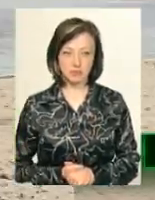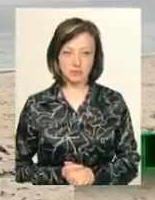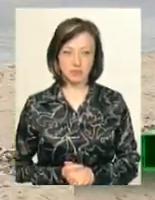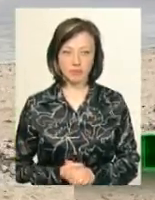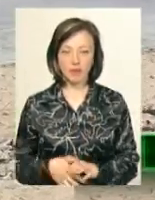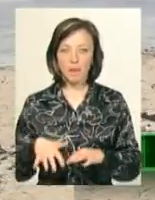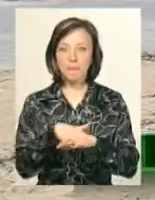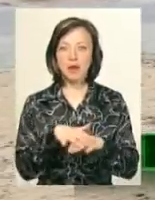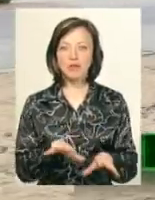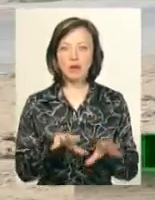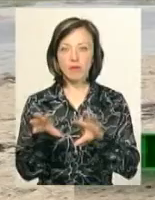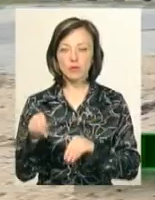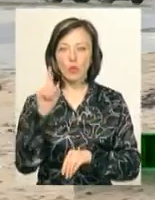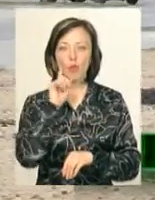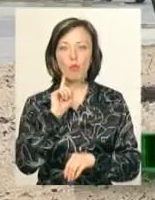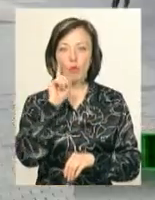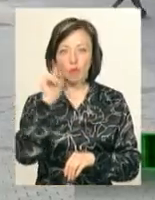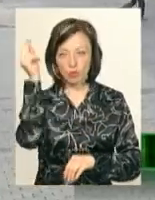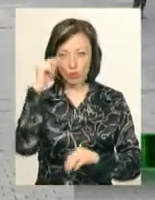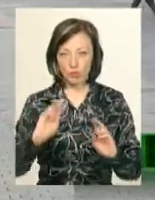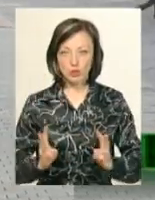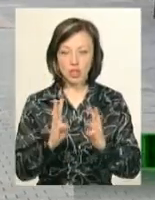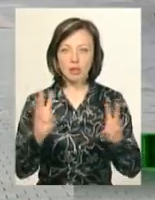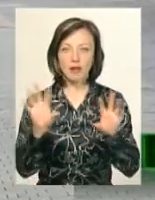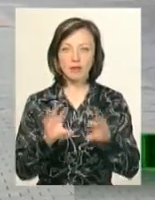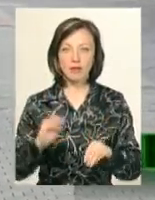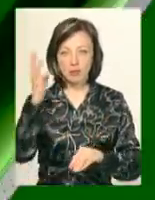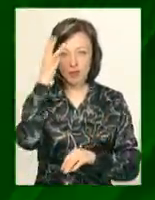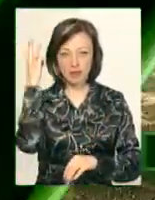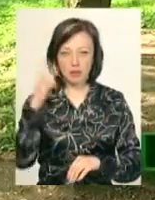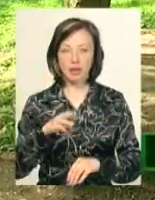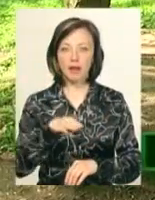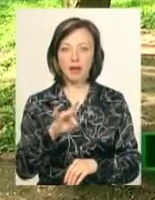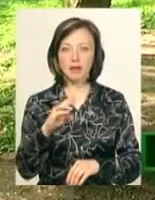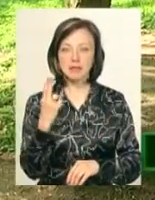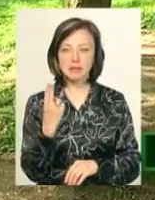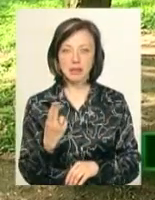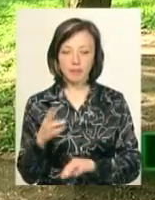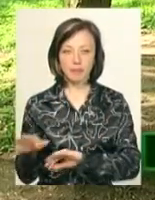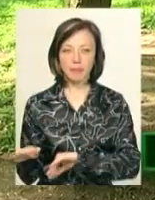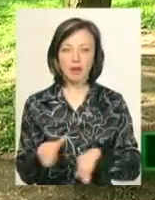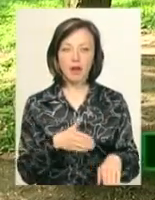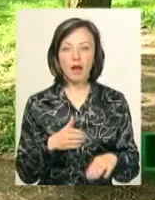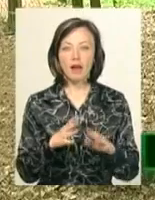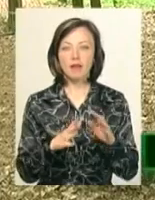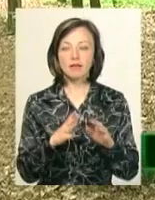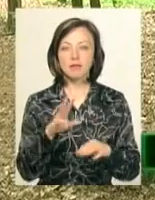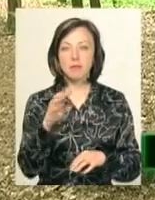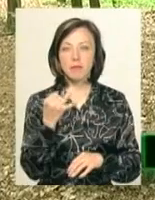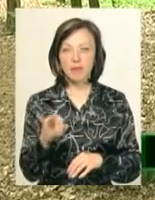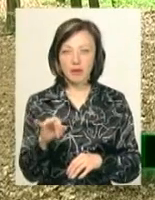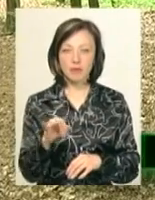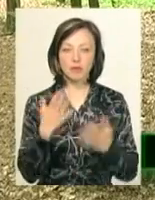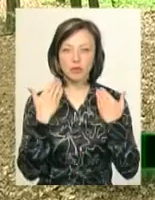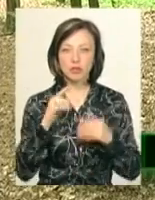Масова евакуація. Умовну пожежу сьогодні ліквідували у Хмельницькому ТРЦ в Будмолу. Травень – відпочинок, шашлики. Або як відпочити на природі